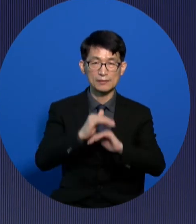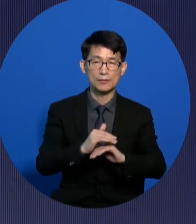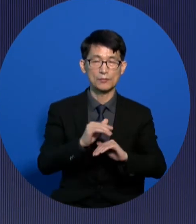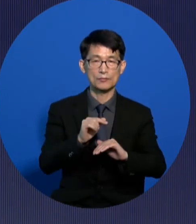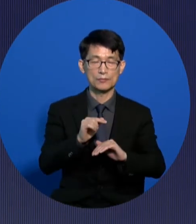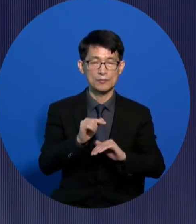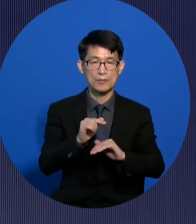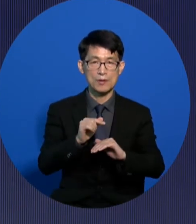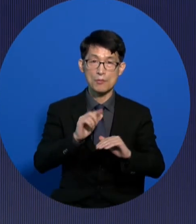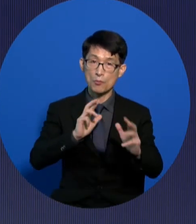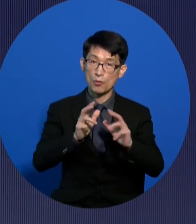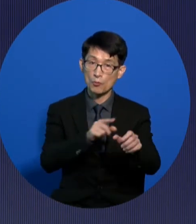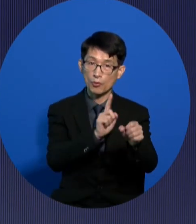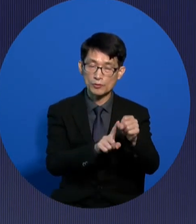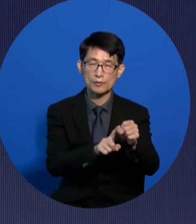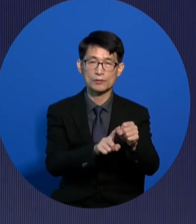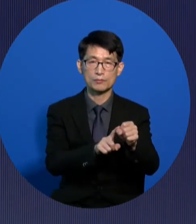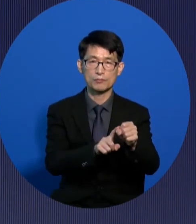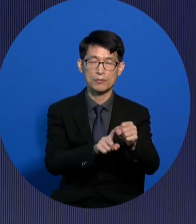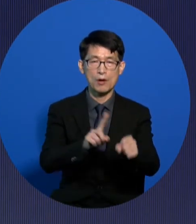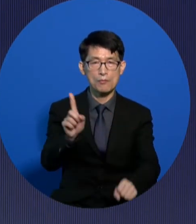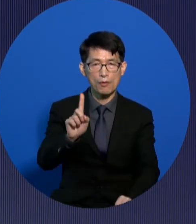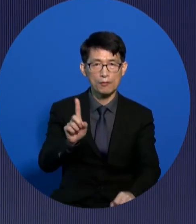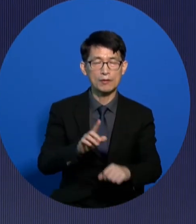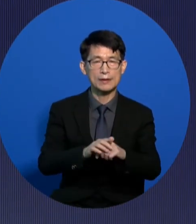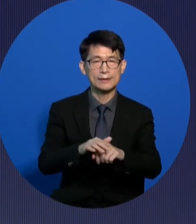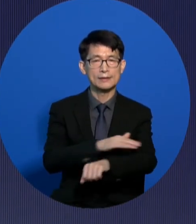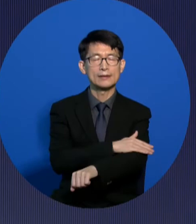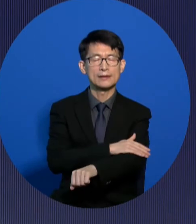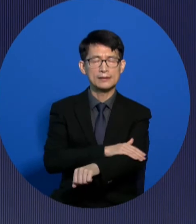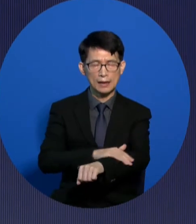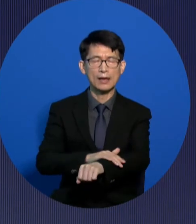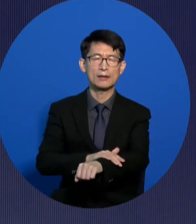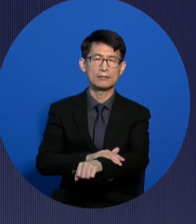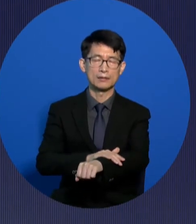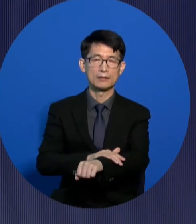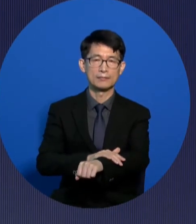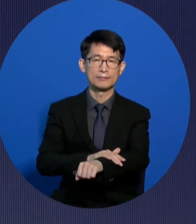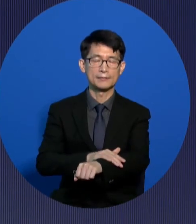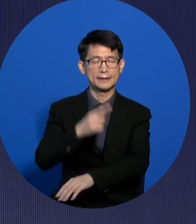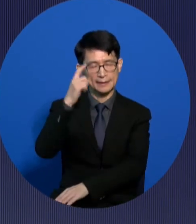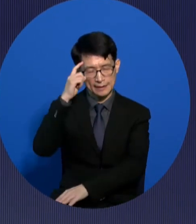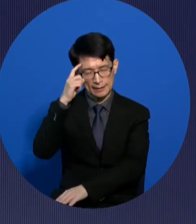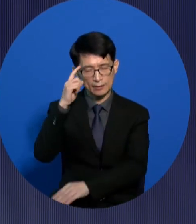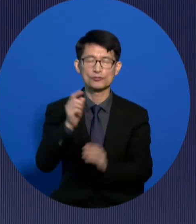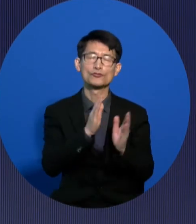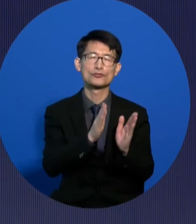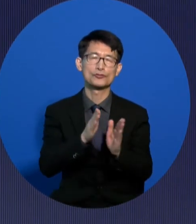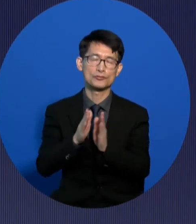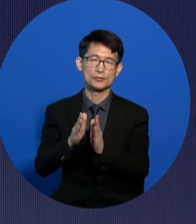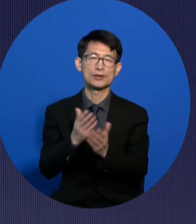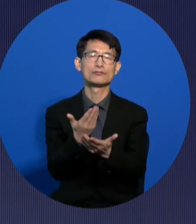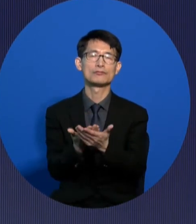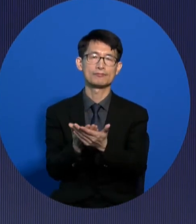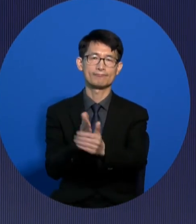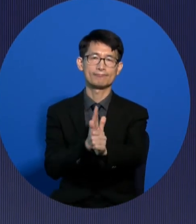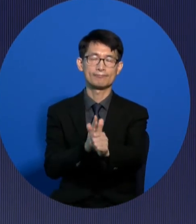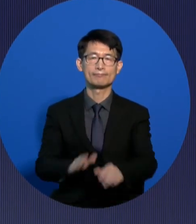있는 주체성을 명확하게 좀 할 필요가 있겠다. 그래서 처음서부터 더 많은 시간